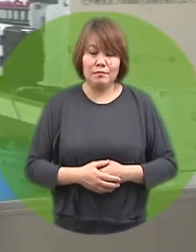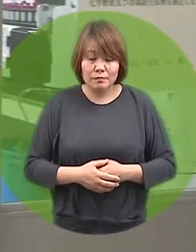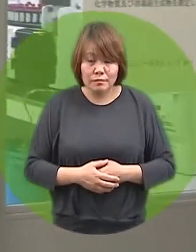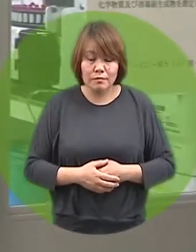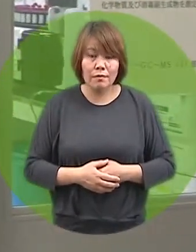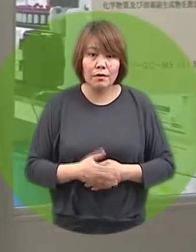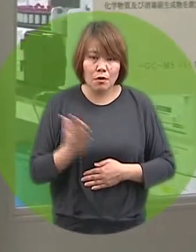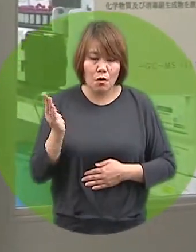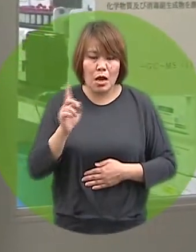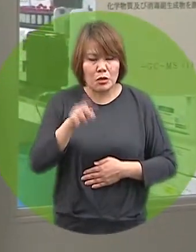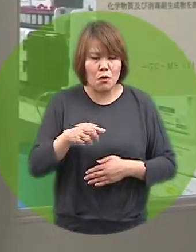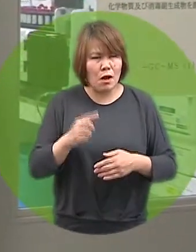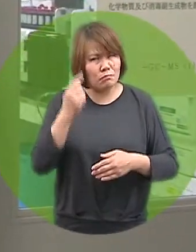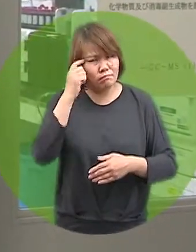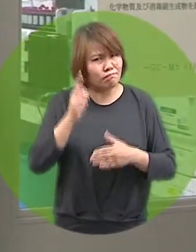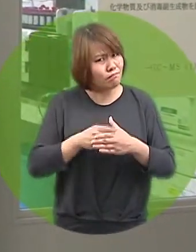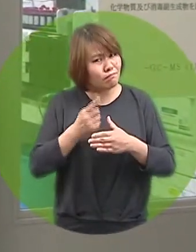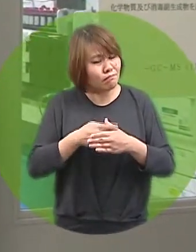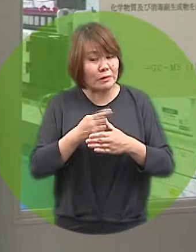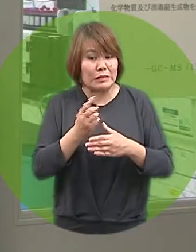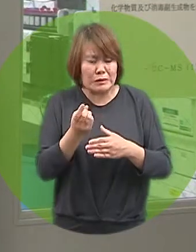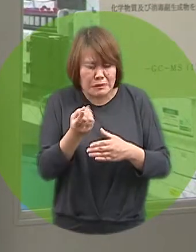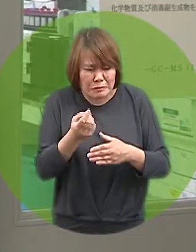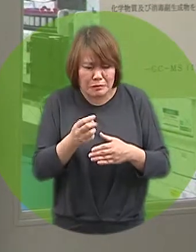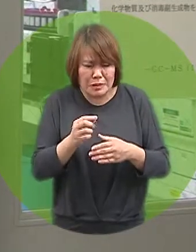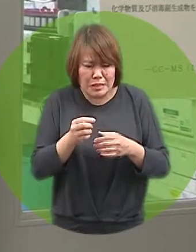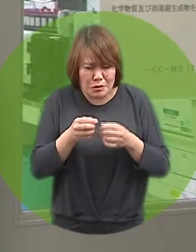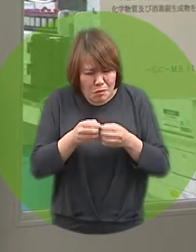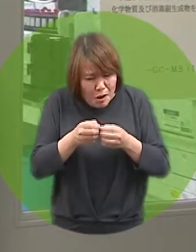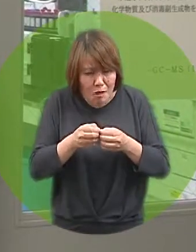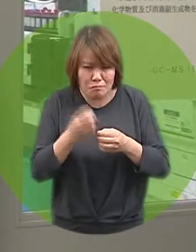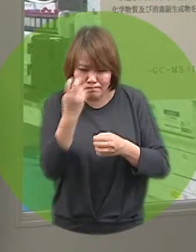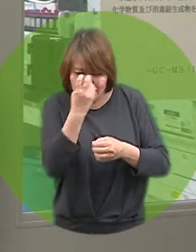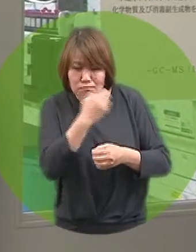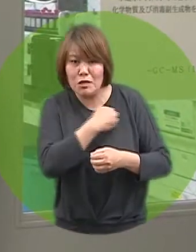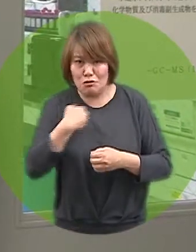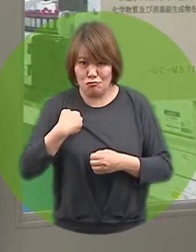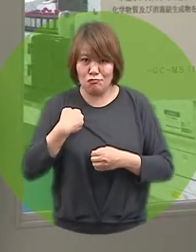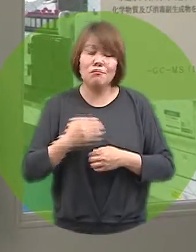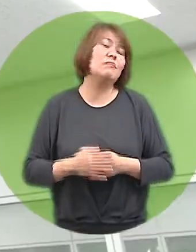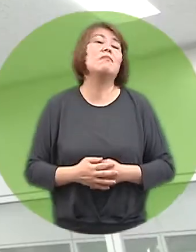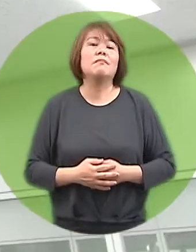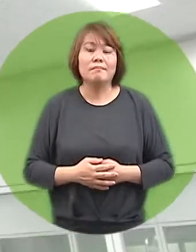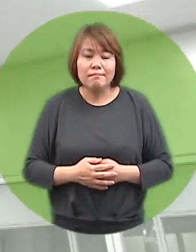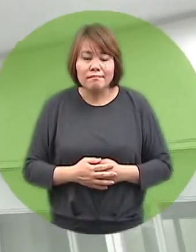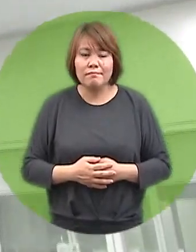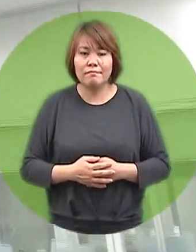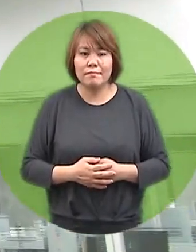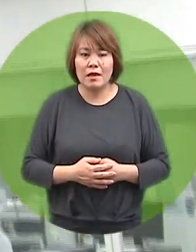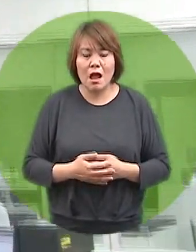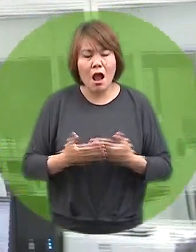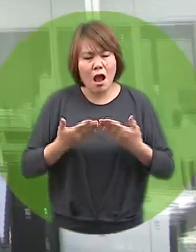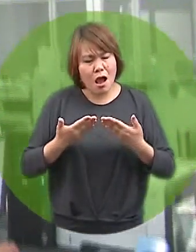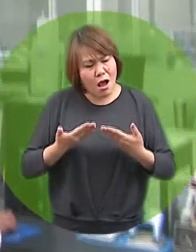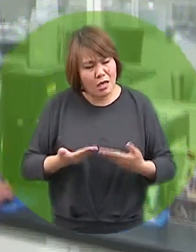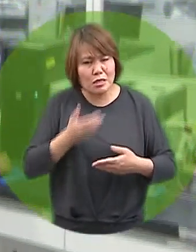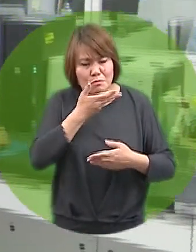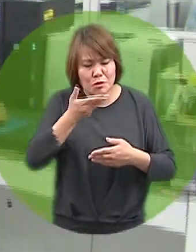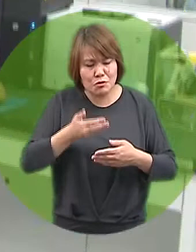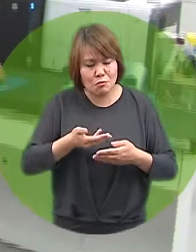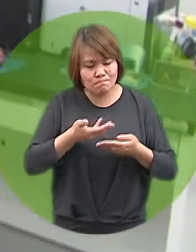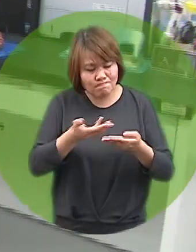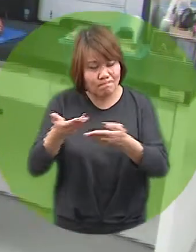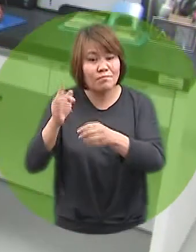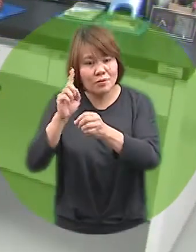ここでは人が感じることのできない微量成分まで調べることができるんですよ。 安全で安心な水を届